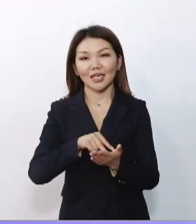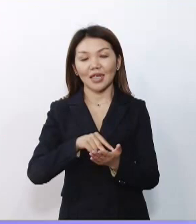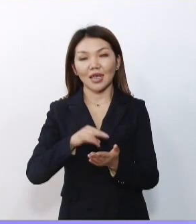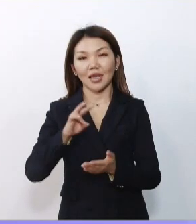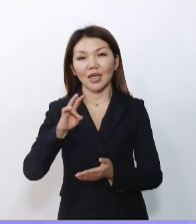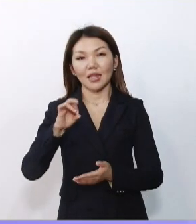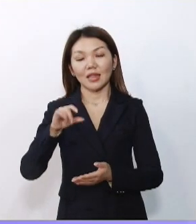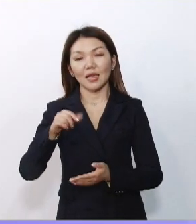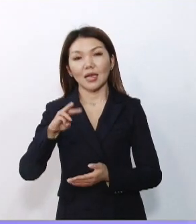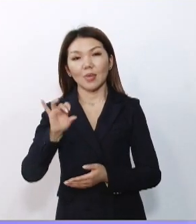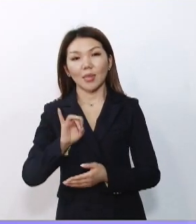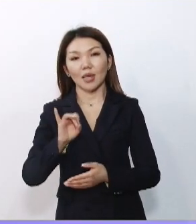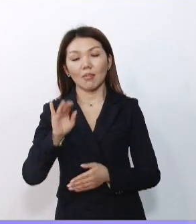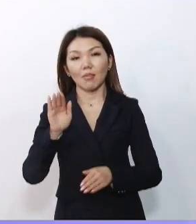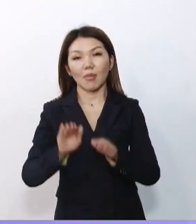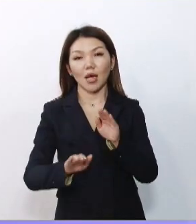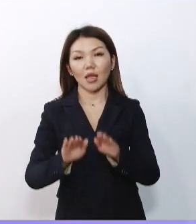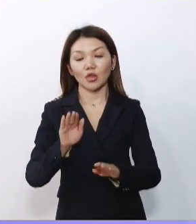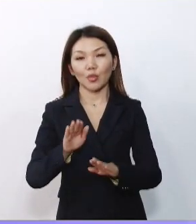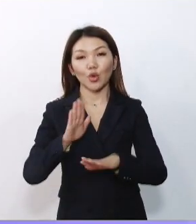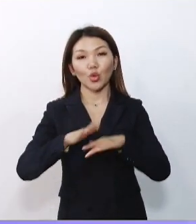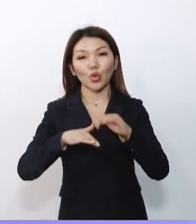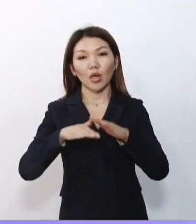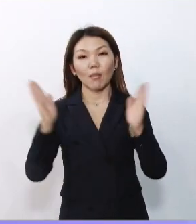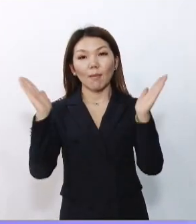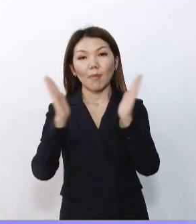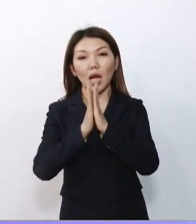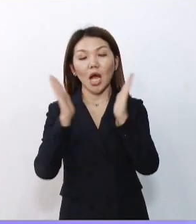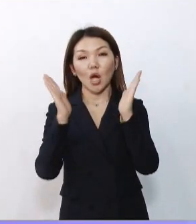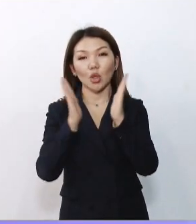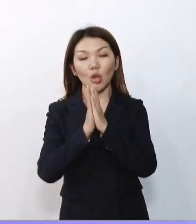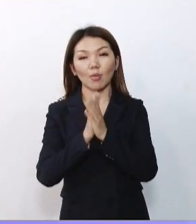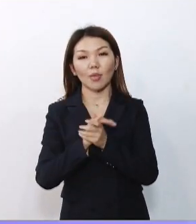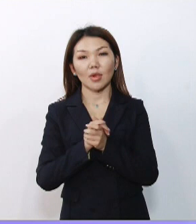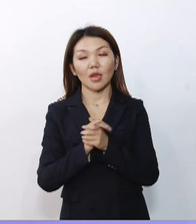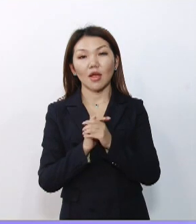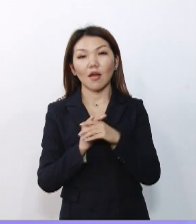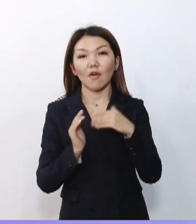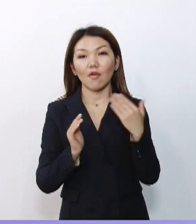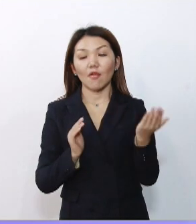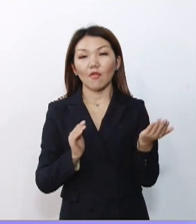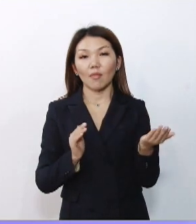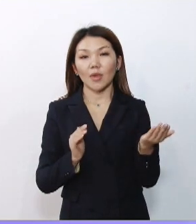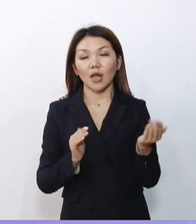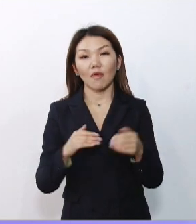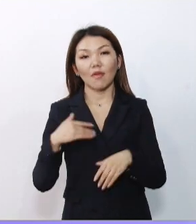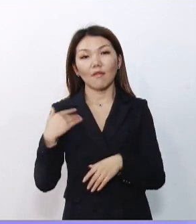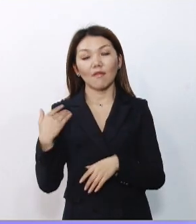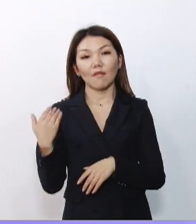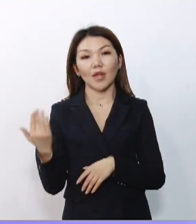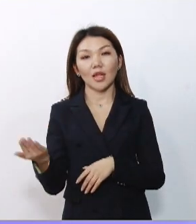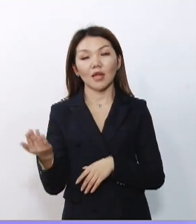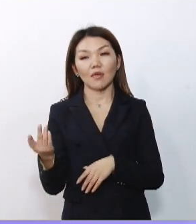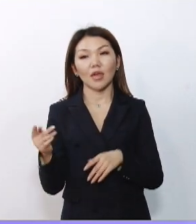потопали, руками похлопали. Вправо ниже наклоняйся. Влево